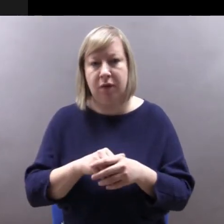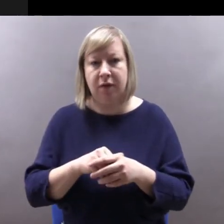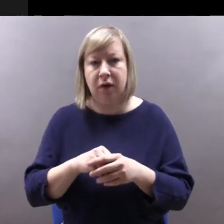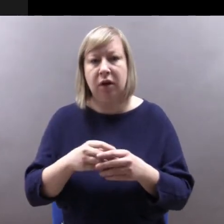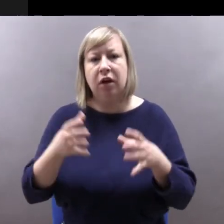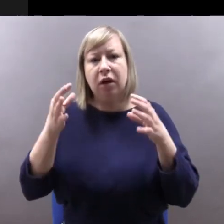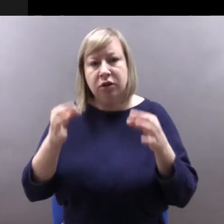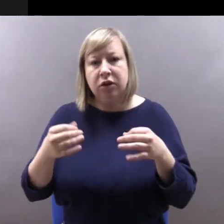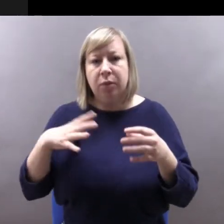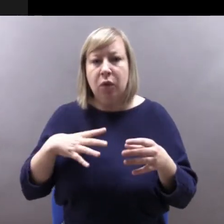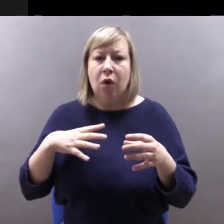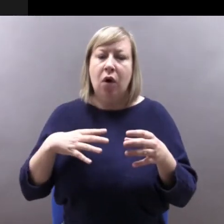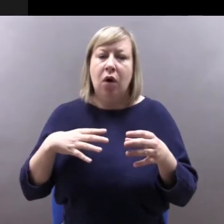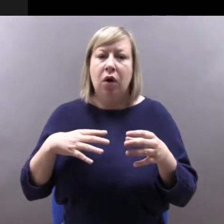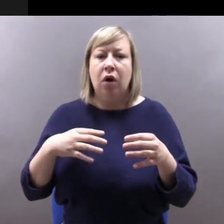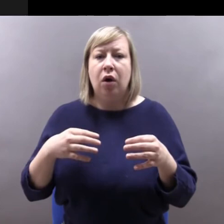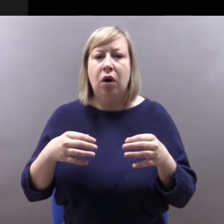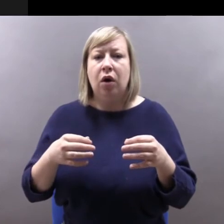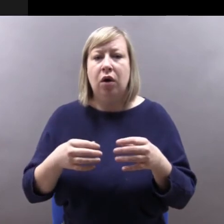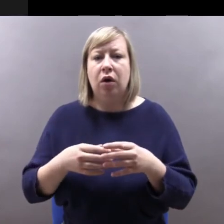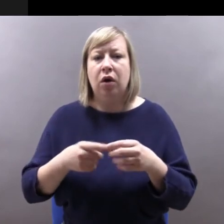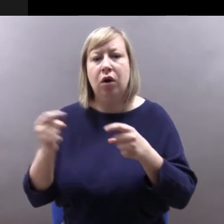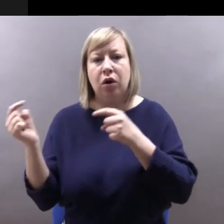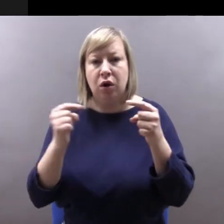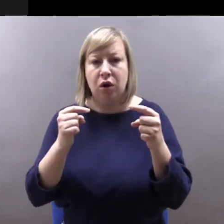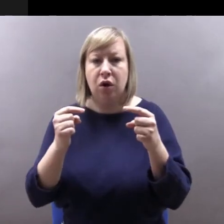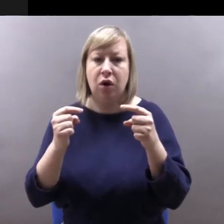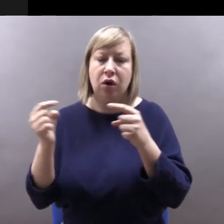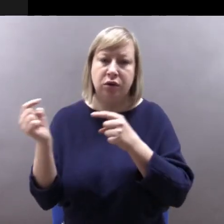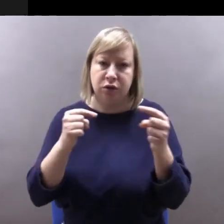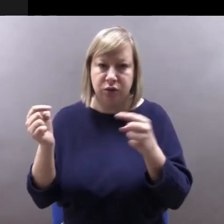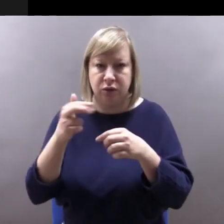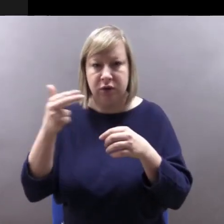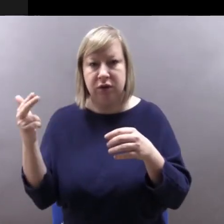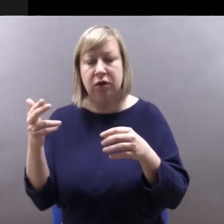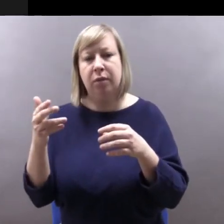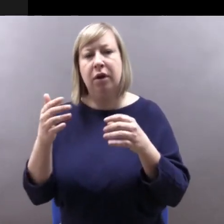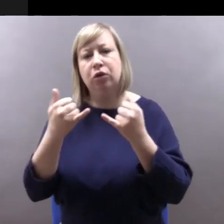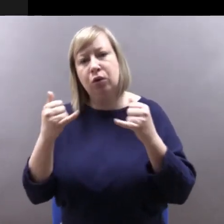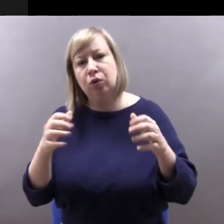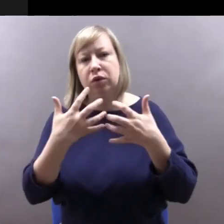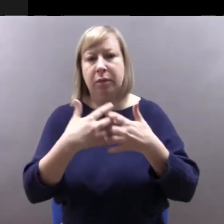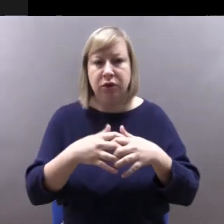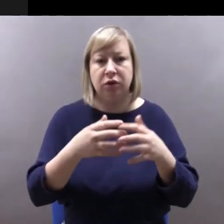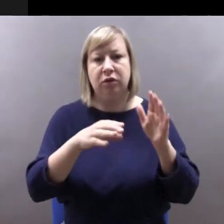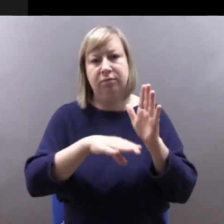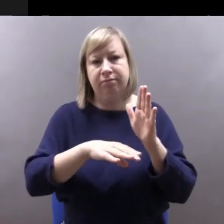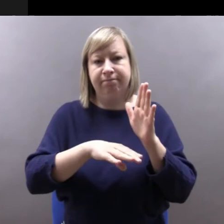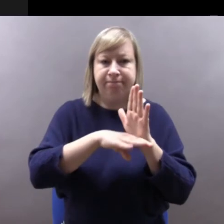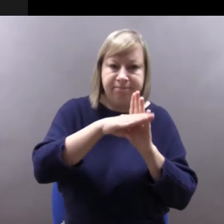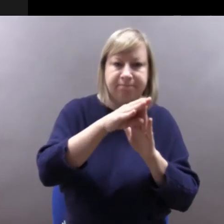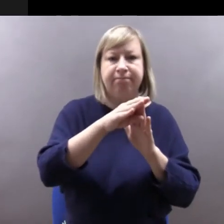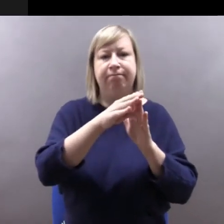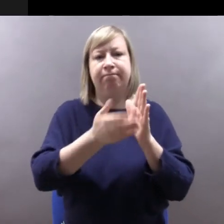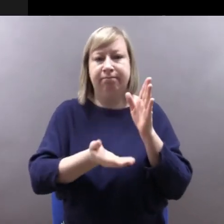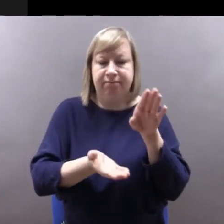Rozważaliśmy dzisiaj nad różnymi urządzeniami wspomagającymi przemieszczanie się pomiędzy piętrami. Natomiast doszliśmy do